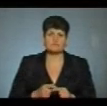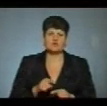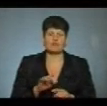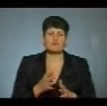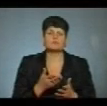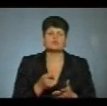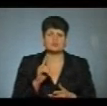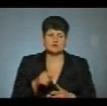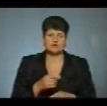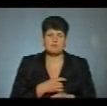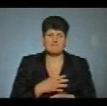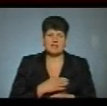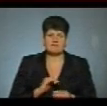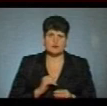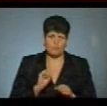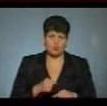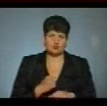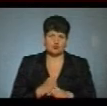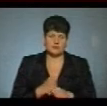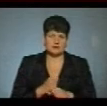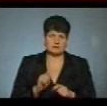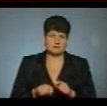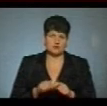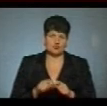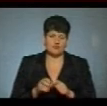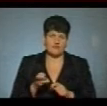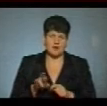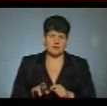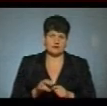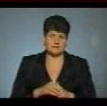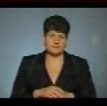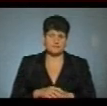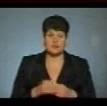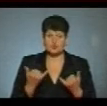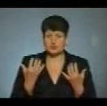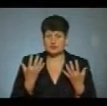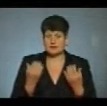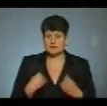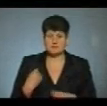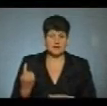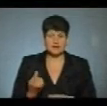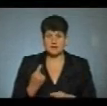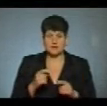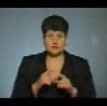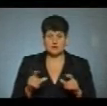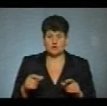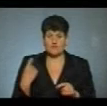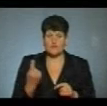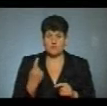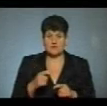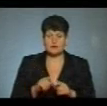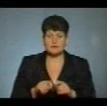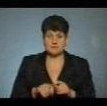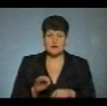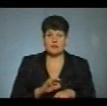Чи відомо, що приватні фірми можуть робити тестування на COVID-19. На сьогоднішній день ми єдина установа в області, яка